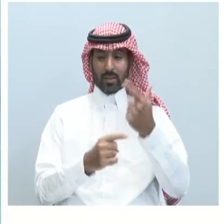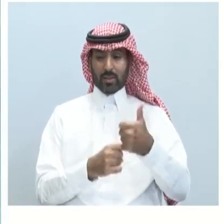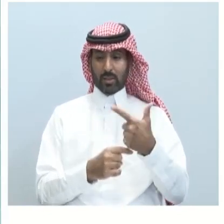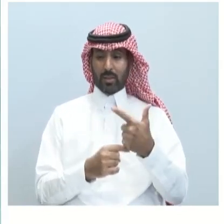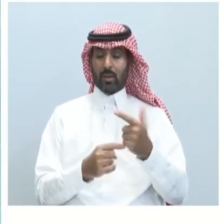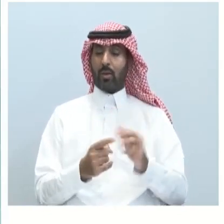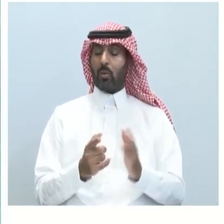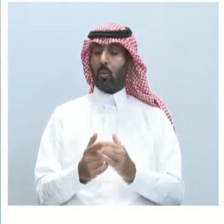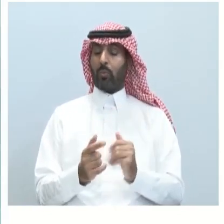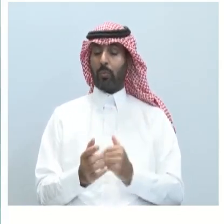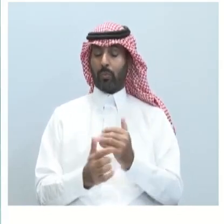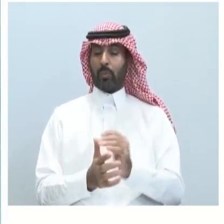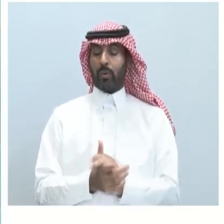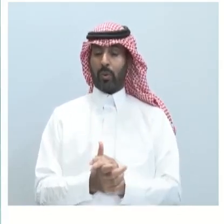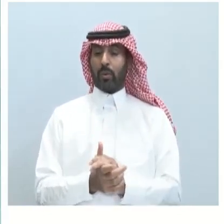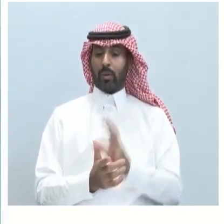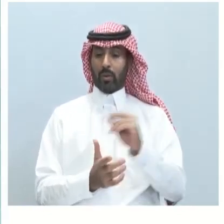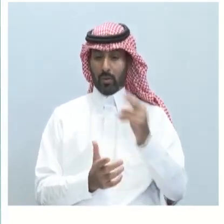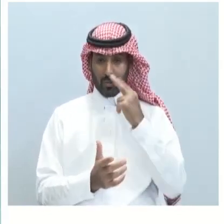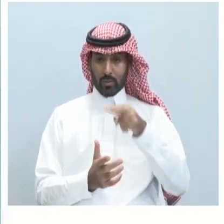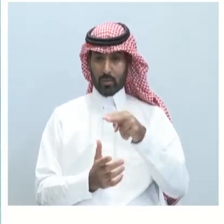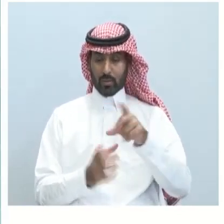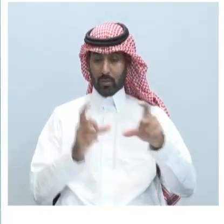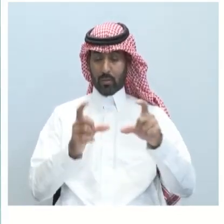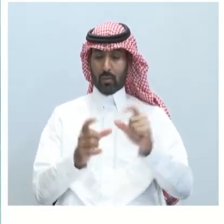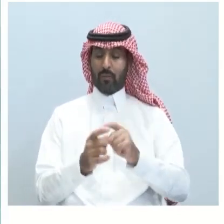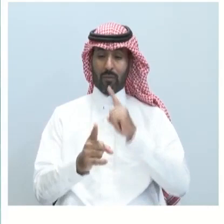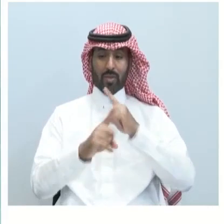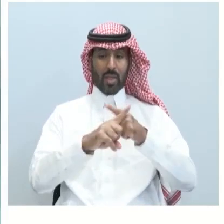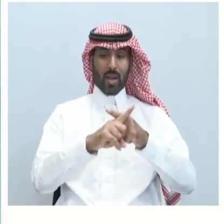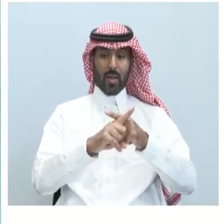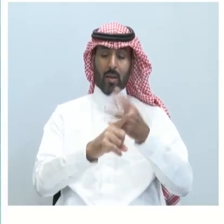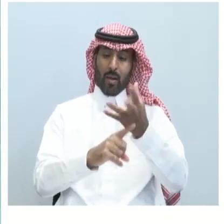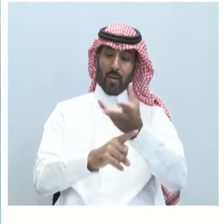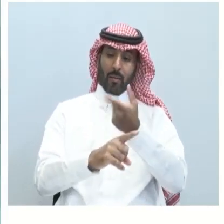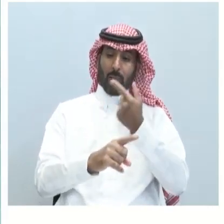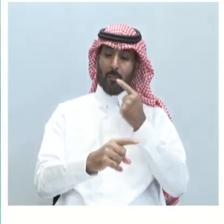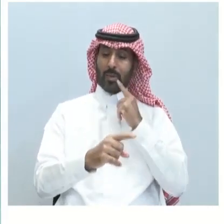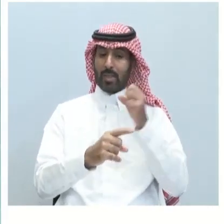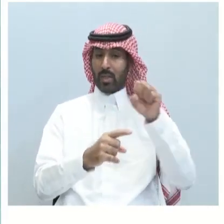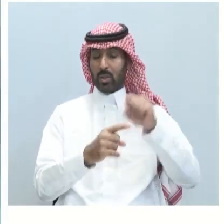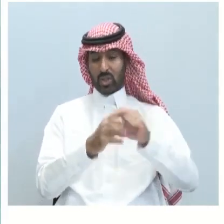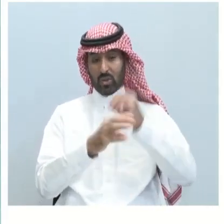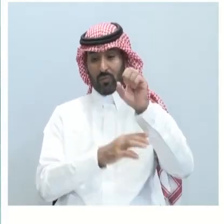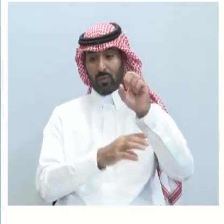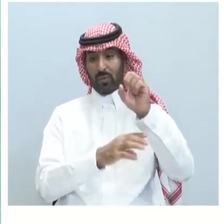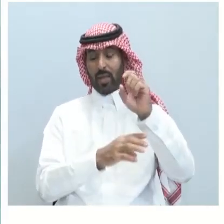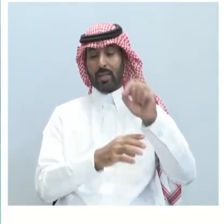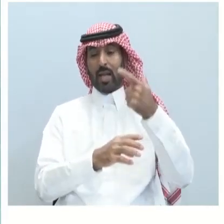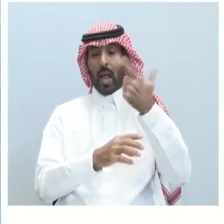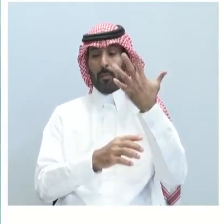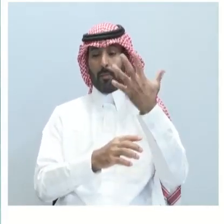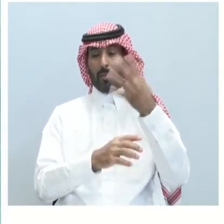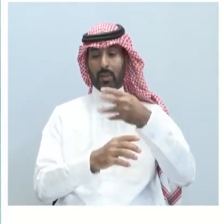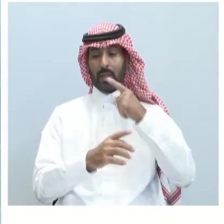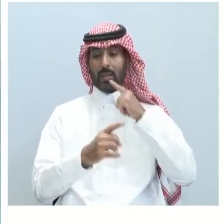واحد ضرب عشره اس سالب سبعه وانا عارف انه في الضرب ان نجمع مين نجمع الاسس سبعه وسبعه كم بيساوي